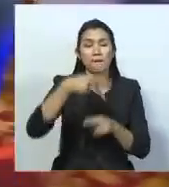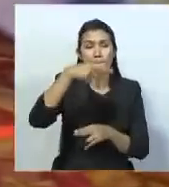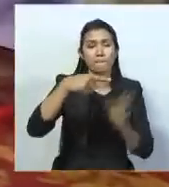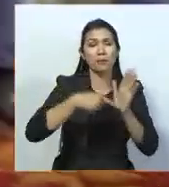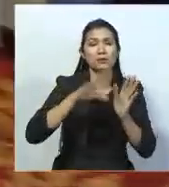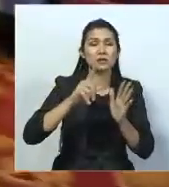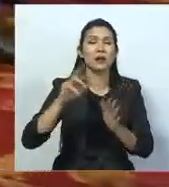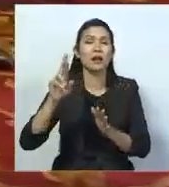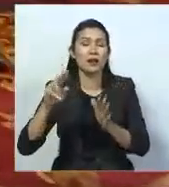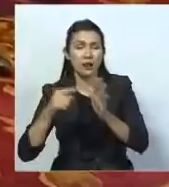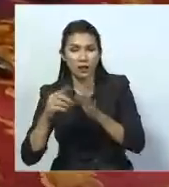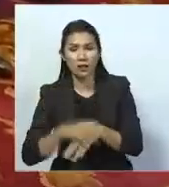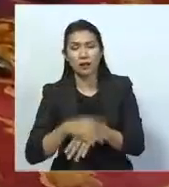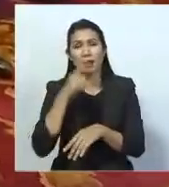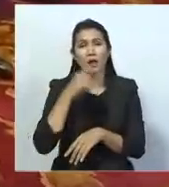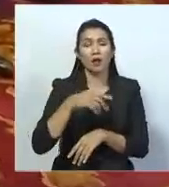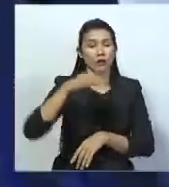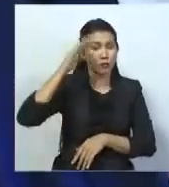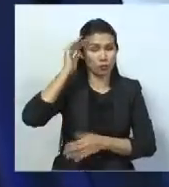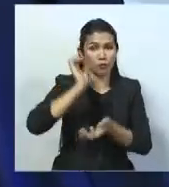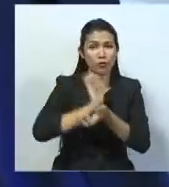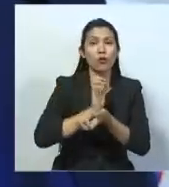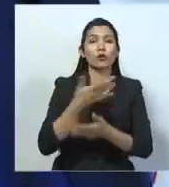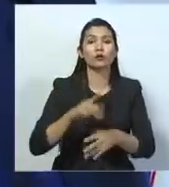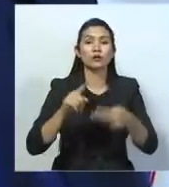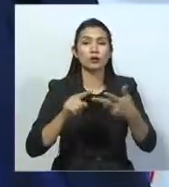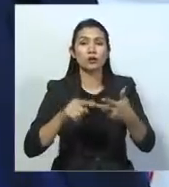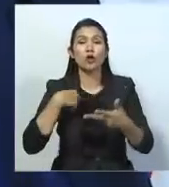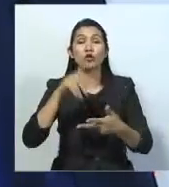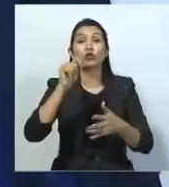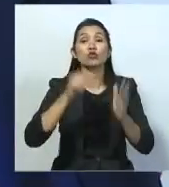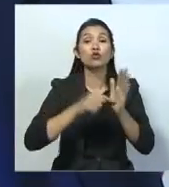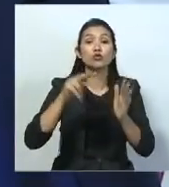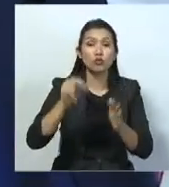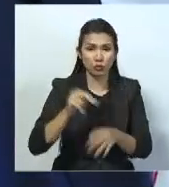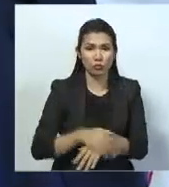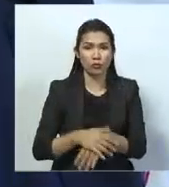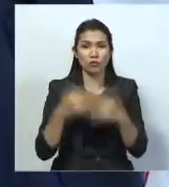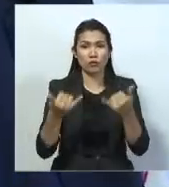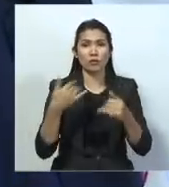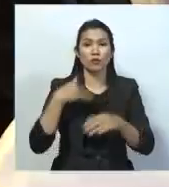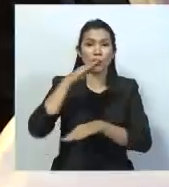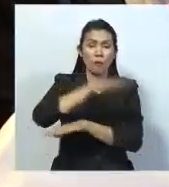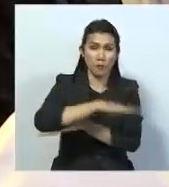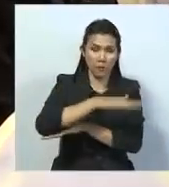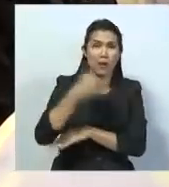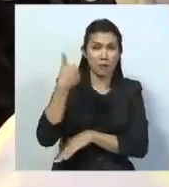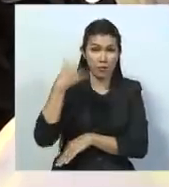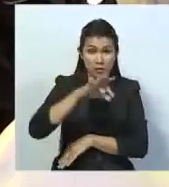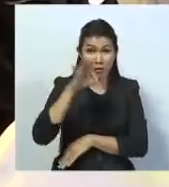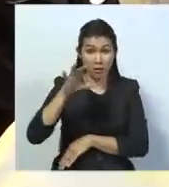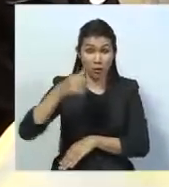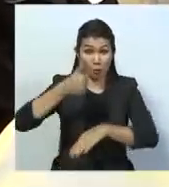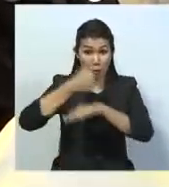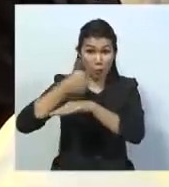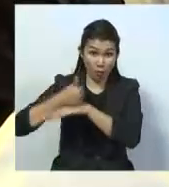พันธ์ร้อยโทปรีชาพลพงพาณิชย์นายต้นนรนองนะคะซึ่งในช่วงบ่ายวันนี้จะมีการเลือกหัวหน้าพรรคด้วยแล้วก็